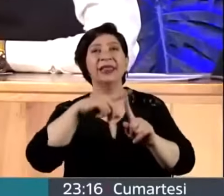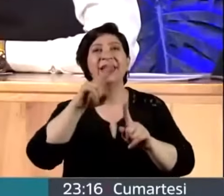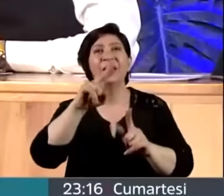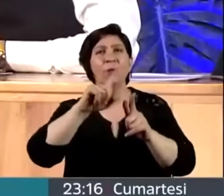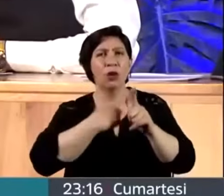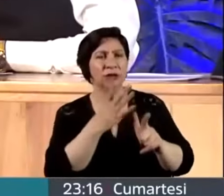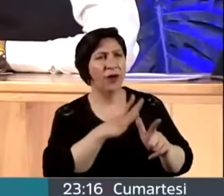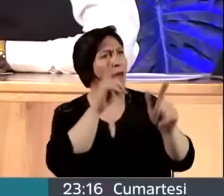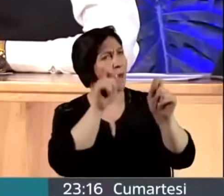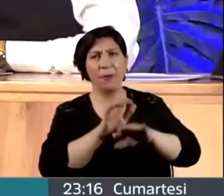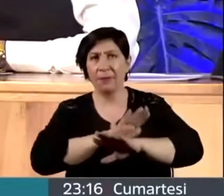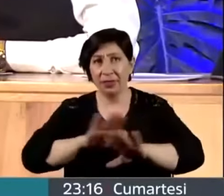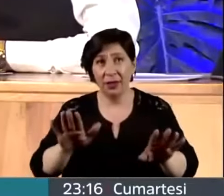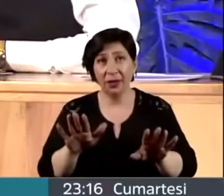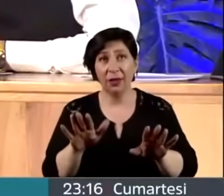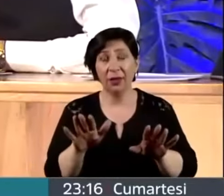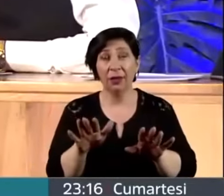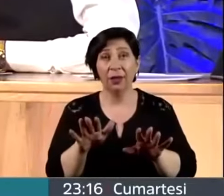proje vardı, onu da yaptım.